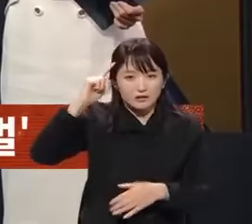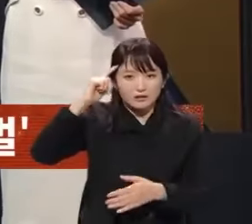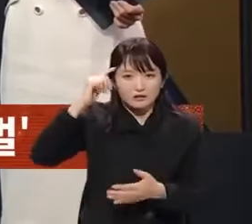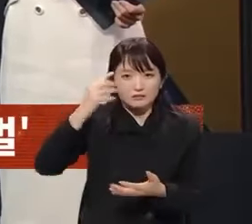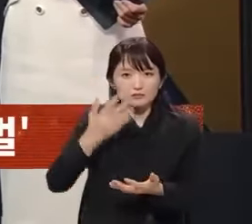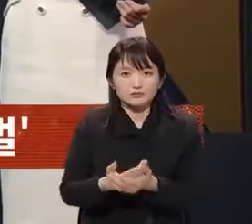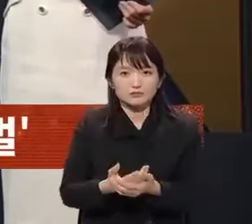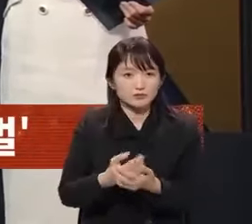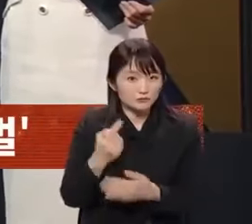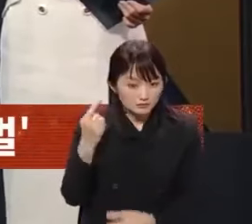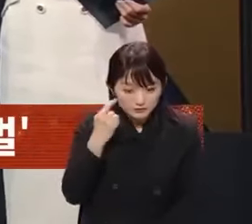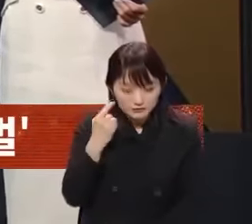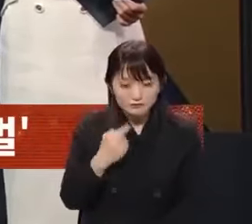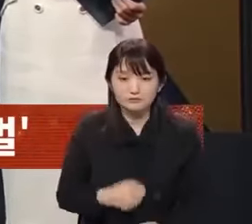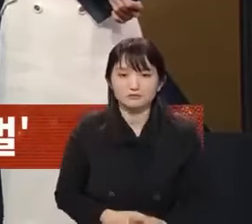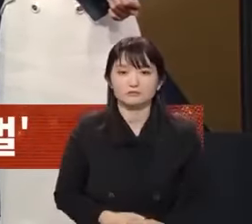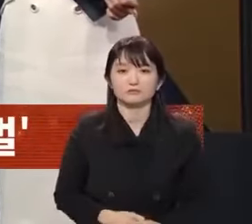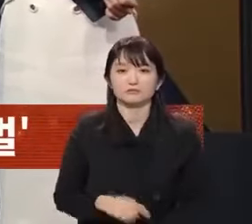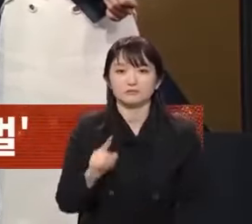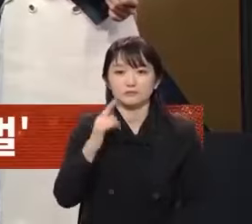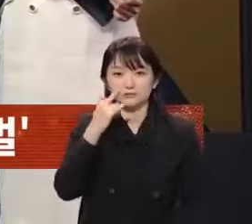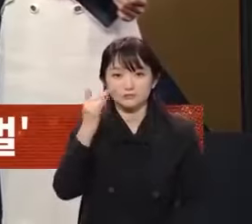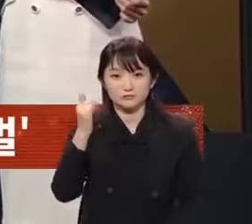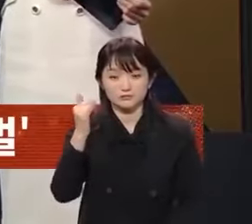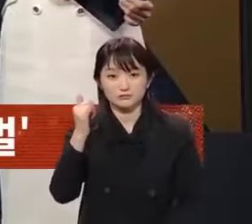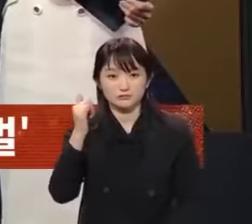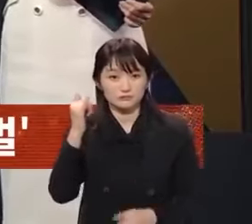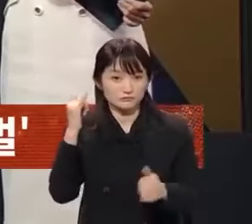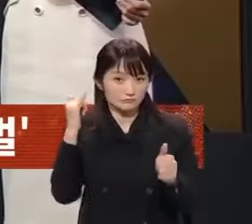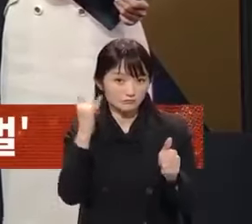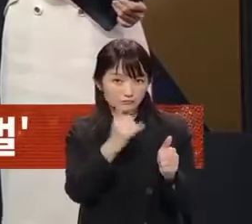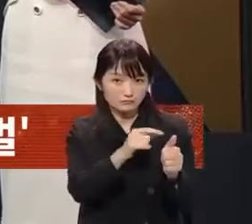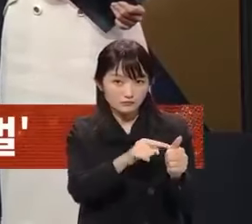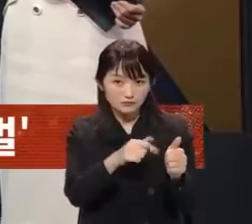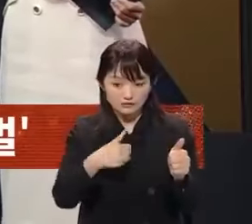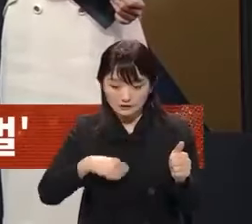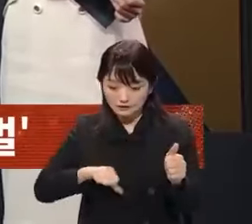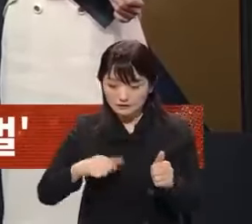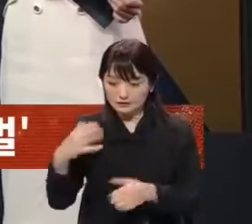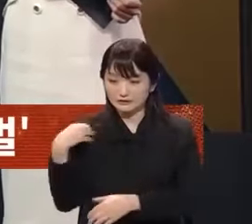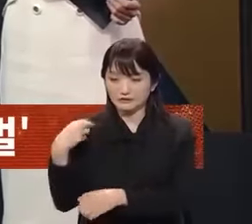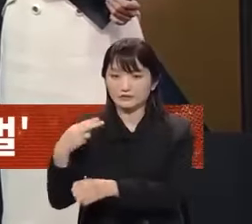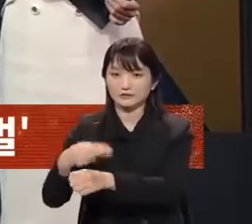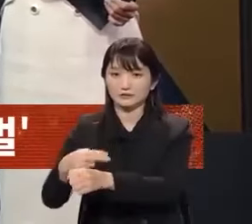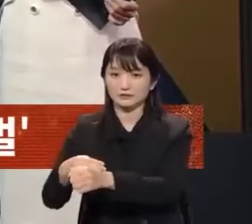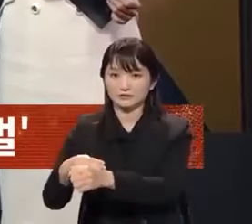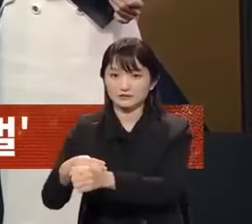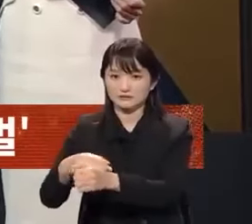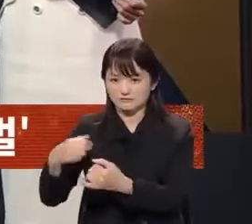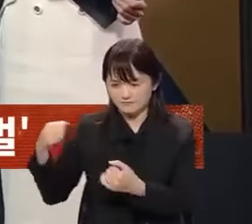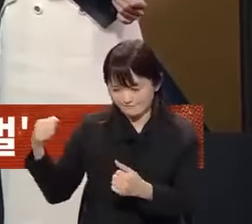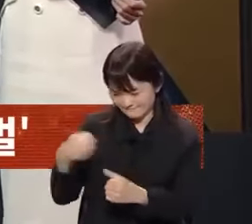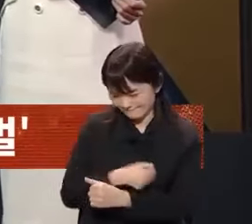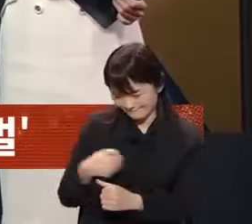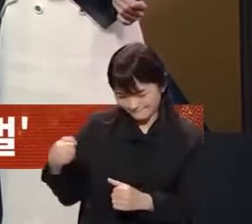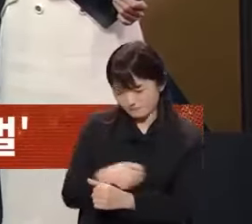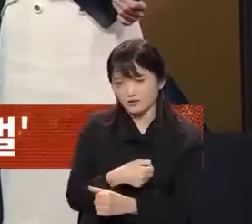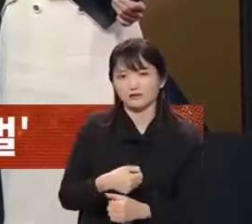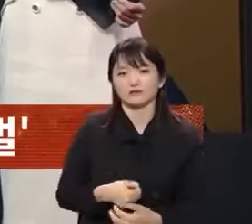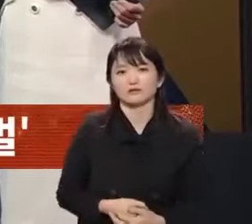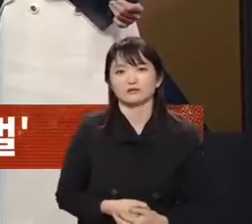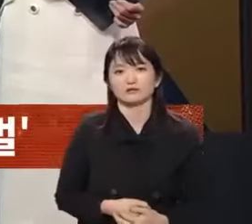같은 소식을 듣게 되는데요. 한 학부모에게 전화를 받았는데 아들이 담임 선생에게 폭행을 당했다는